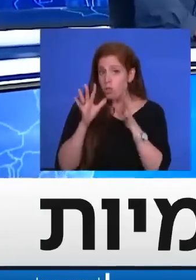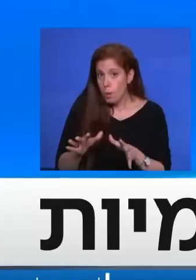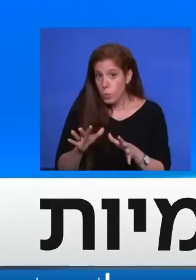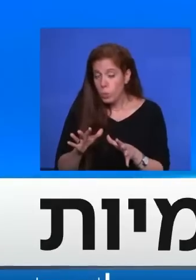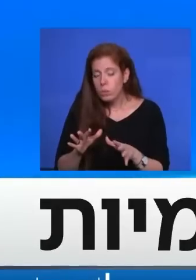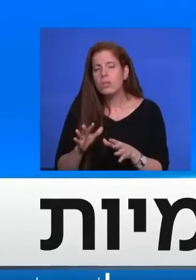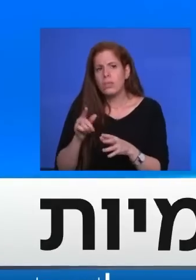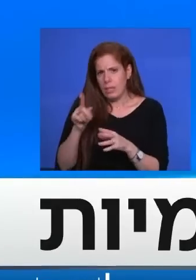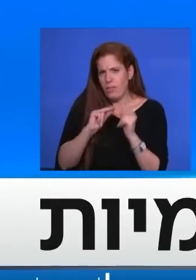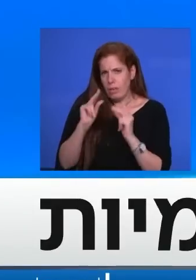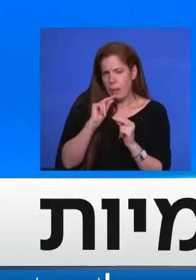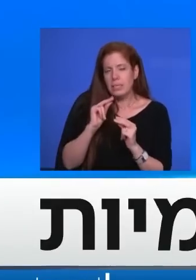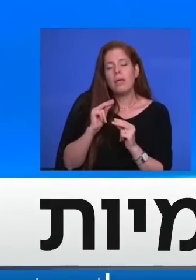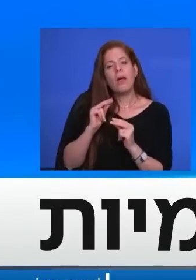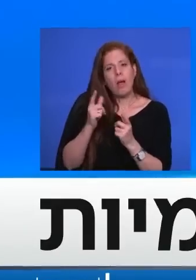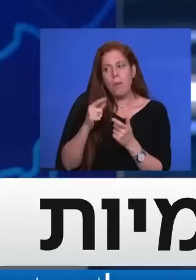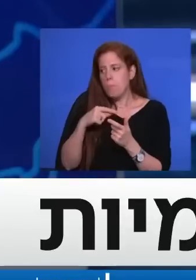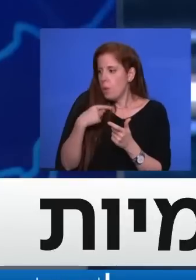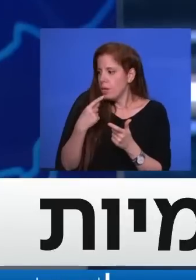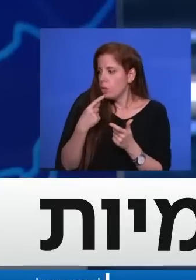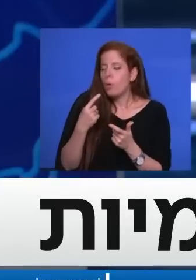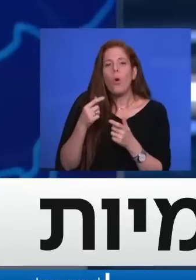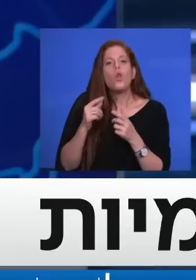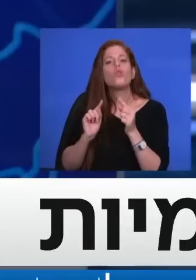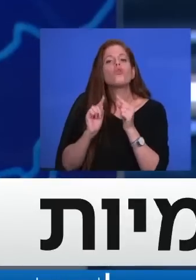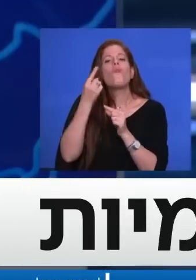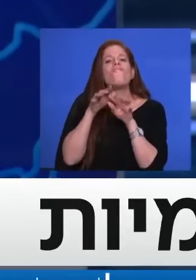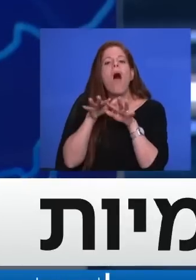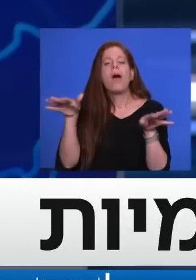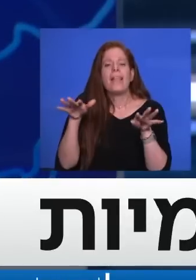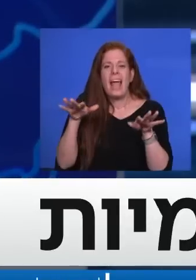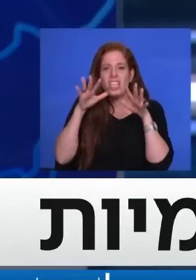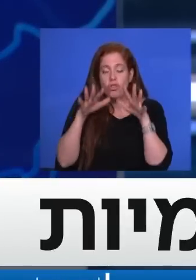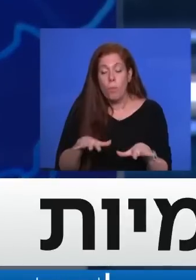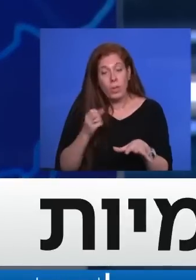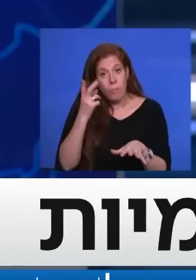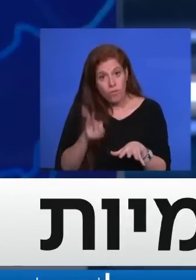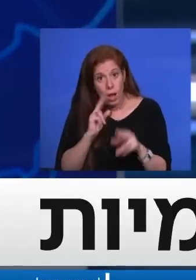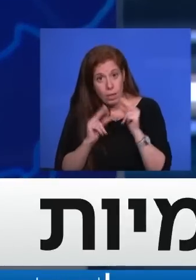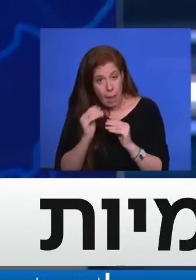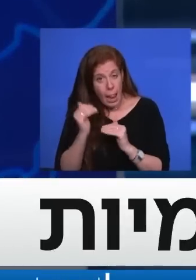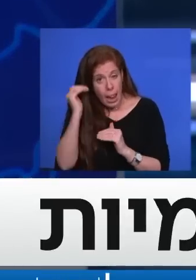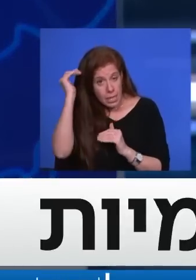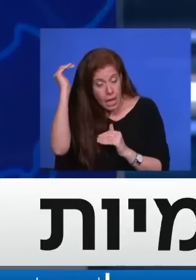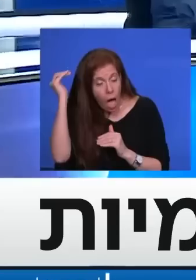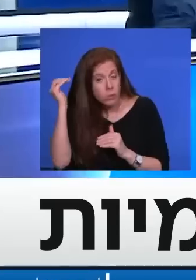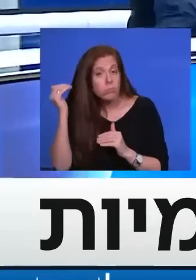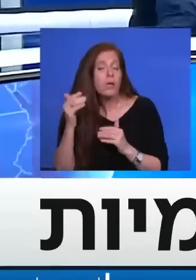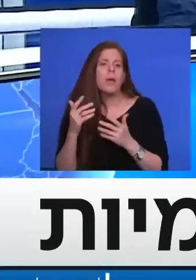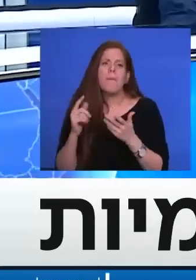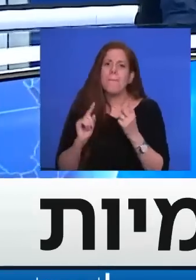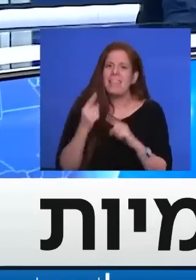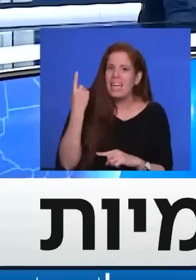תכף נגיע לזה, בואו נדבר קודם כל על תופעת האנטישמיות. האם אפשר לדבר בשנים האחרונות על עלייה בביטויים,